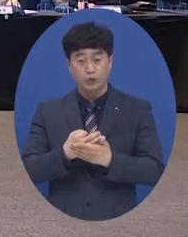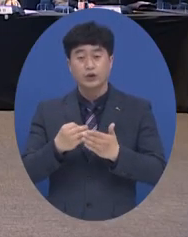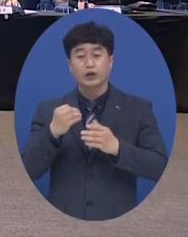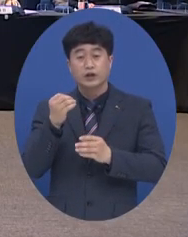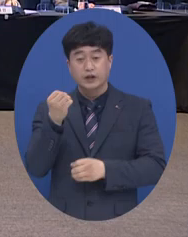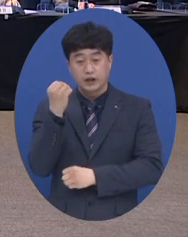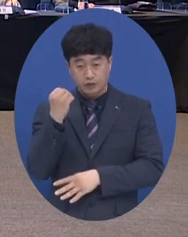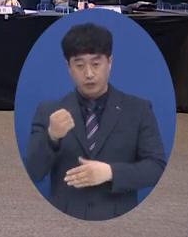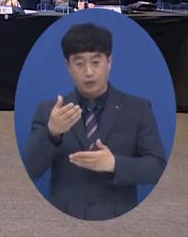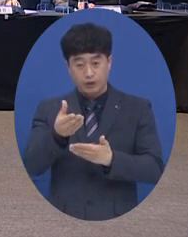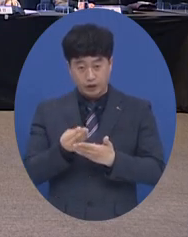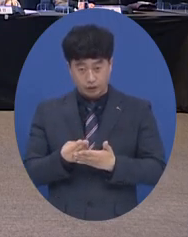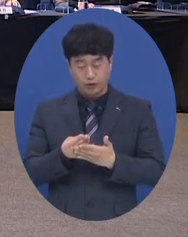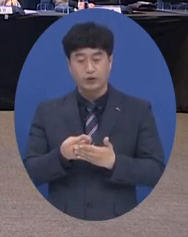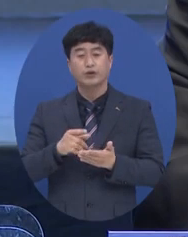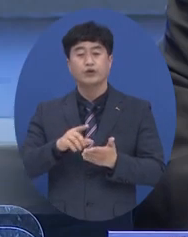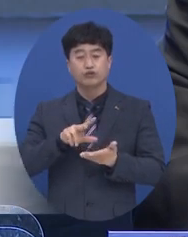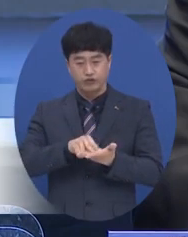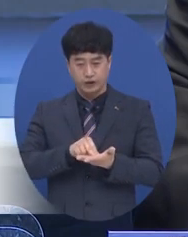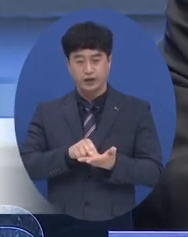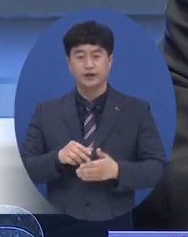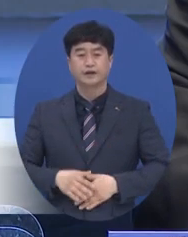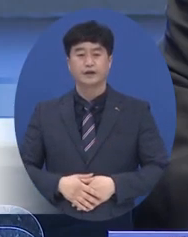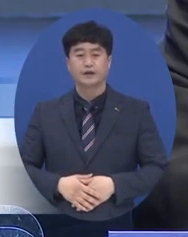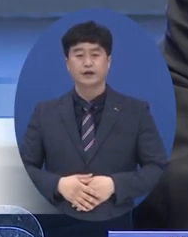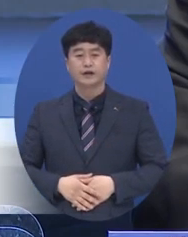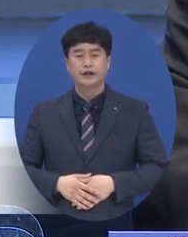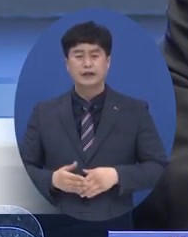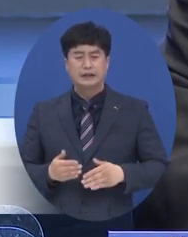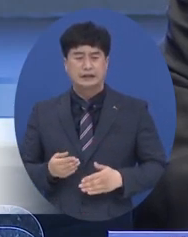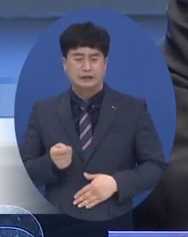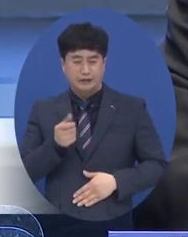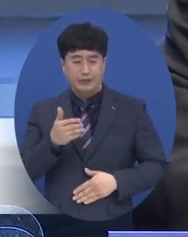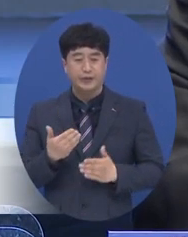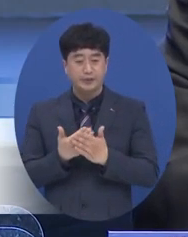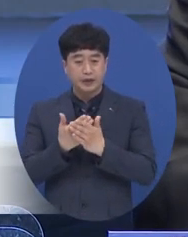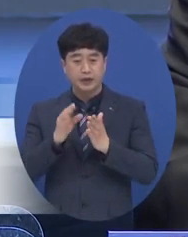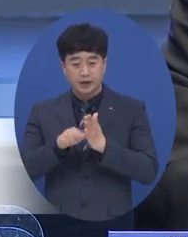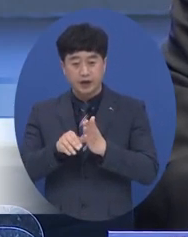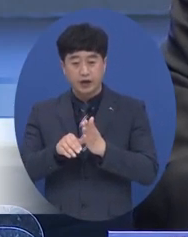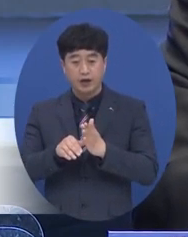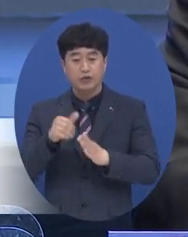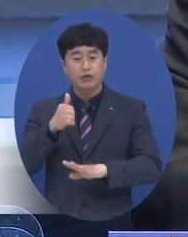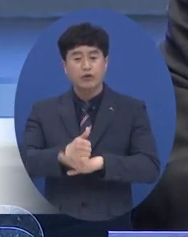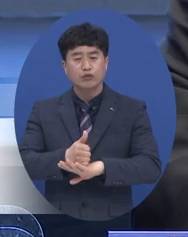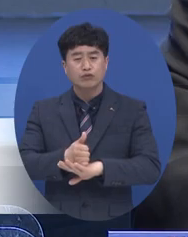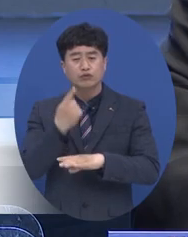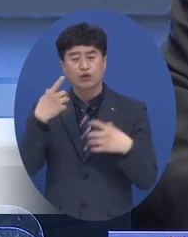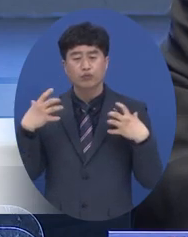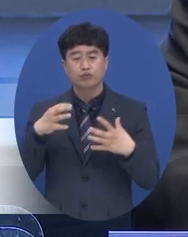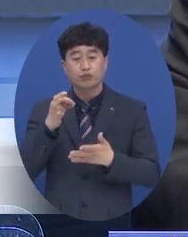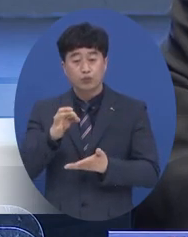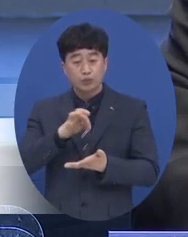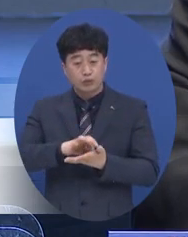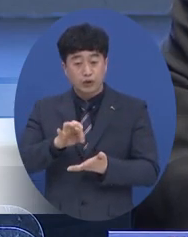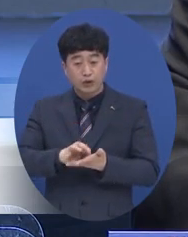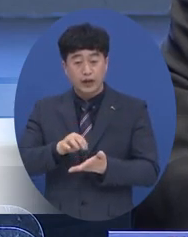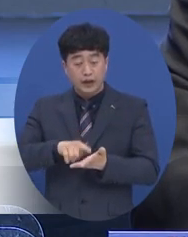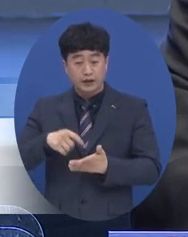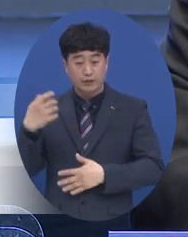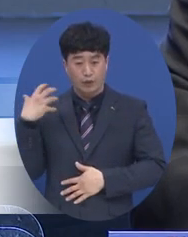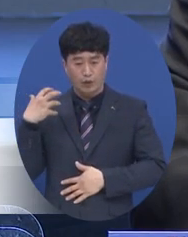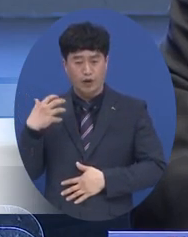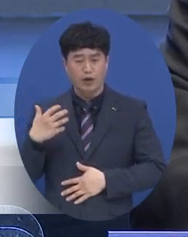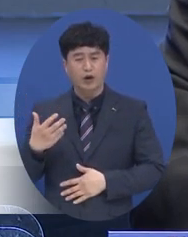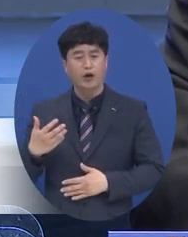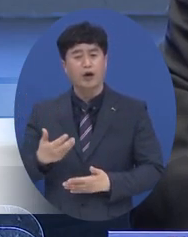화두로 던져졌습니다. 저성장 시대에는 결국 정부의 재정 지출의 핵심 역할이 이전 소득을 늘리는